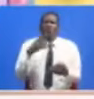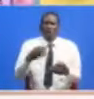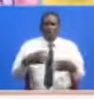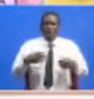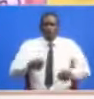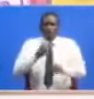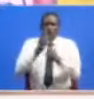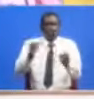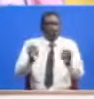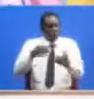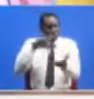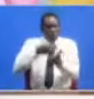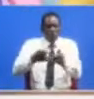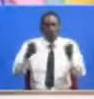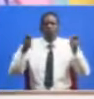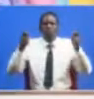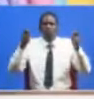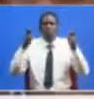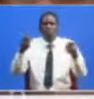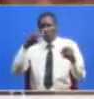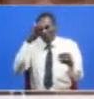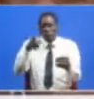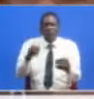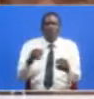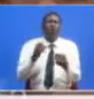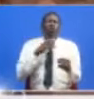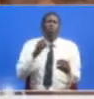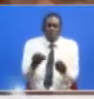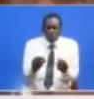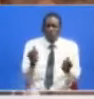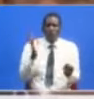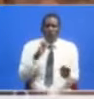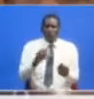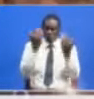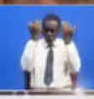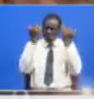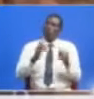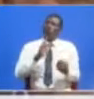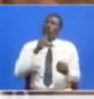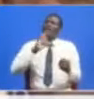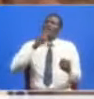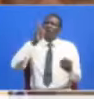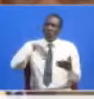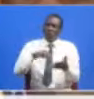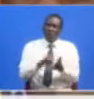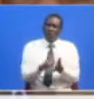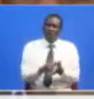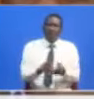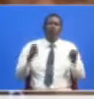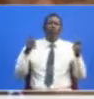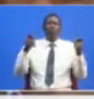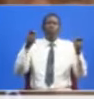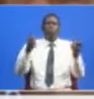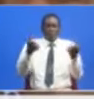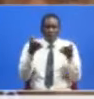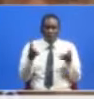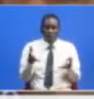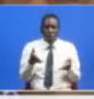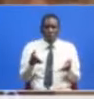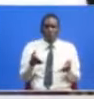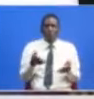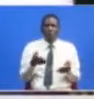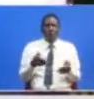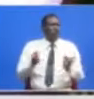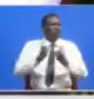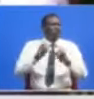kuwa matatizo yao yameshughulikiwa ipasavyo. Court orders imesema ya kwamba mgomo sasa ulivyo sio